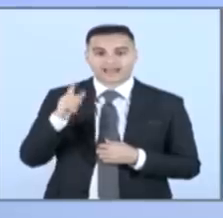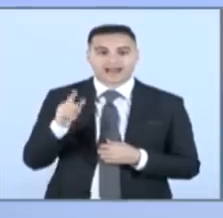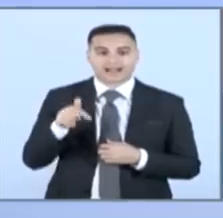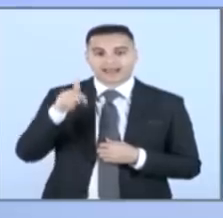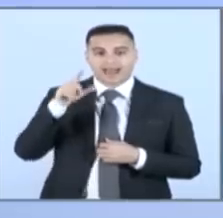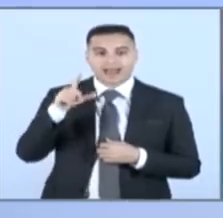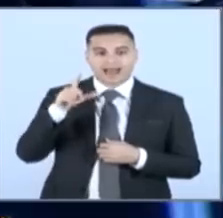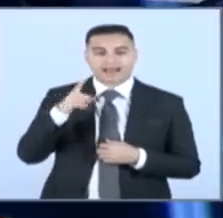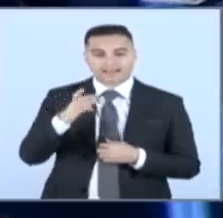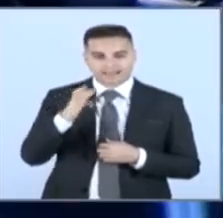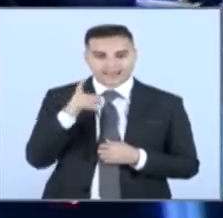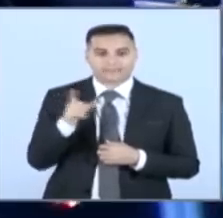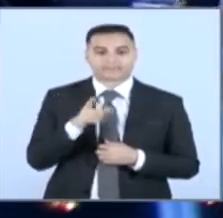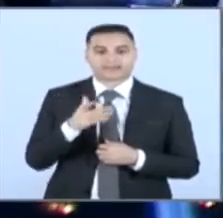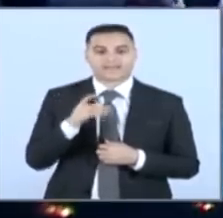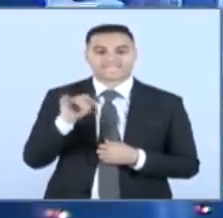فياريال على مانشستر. إجابة صحيحة.